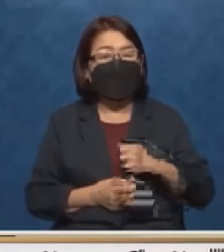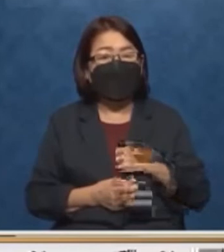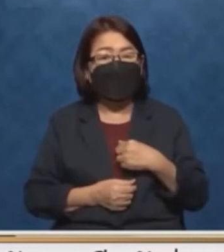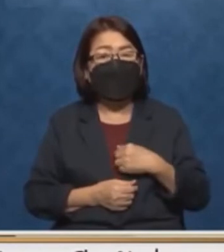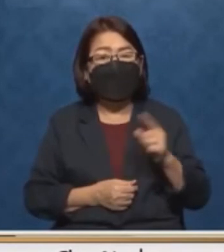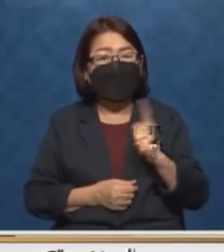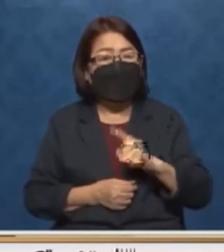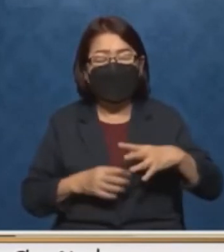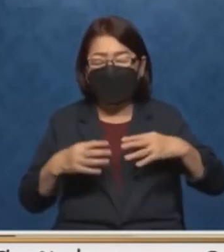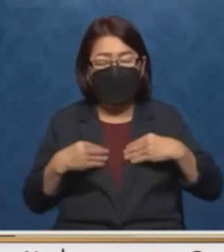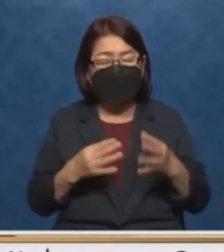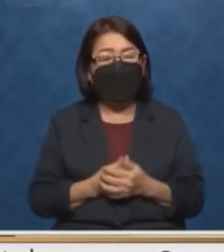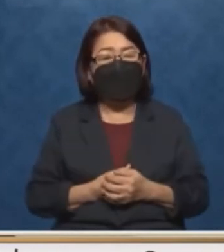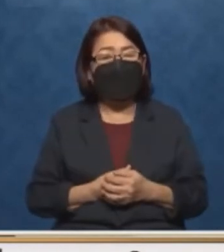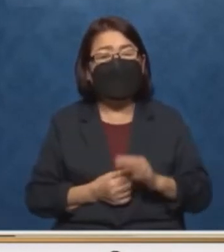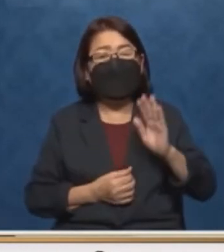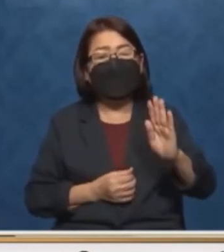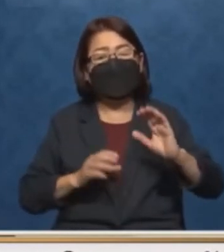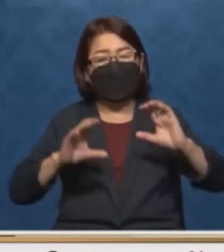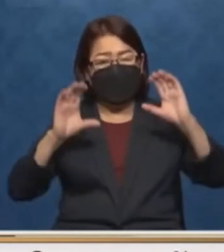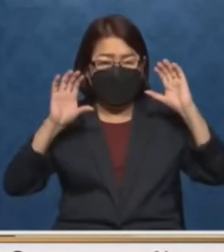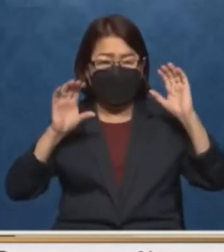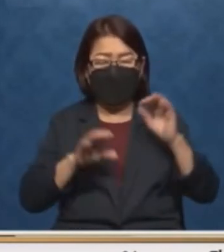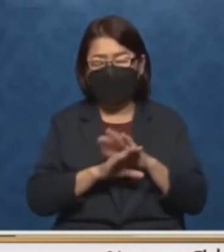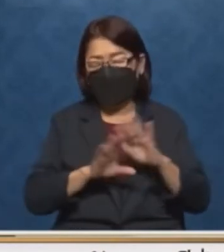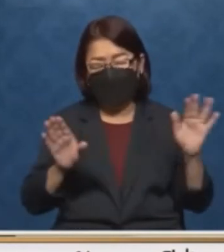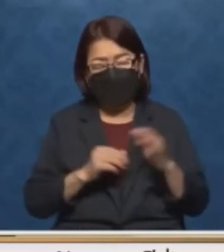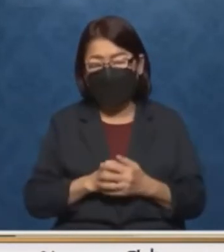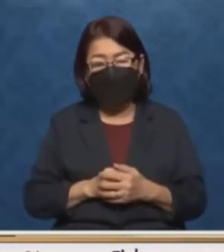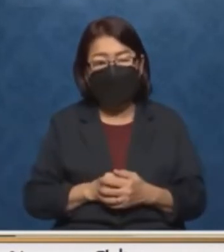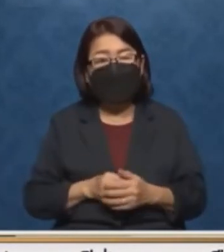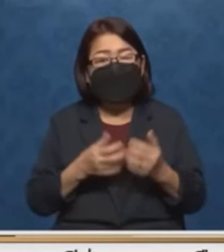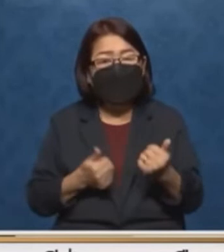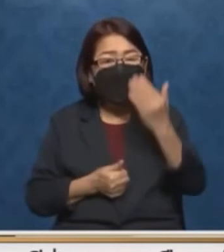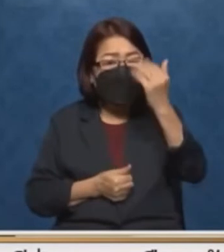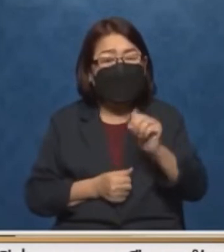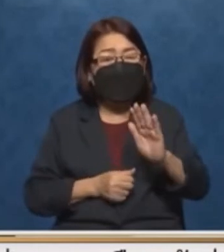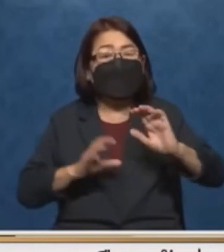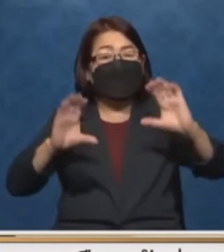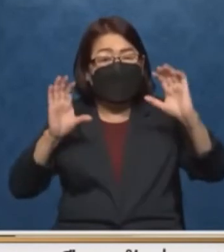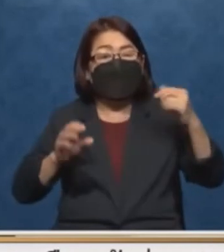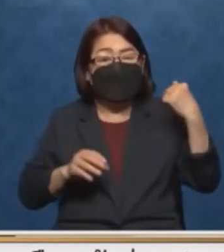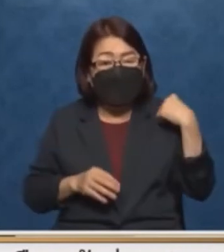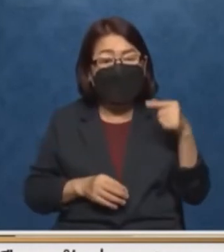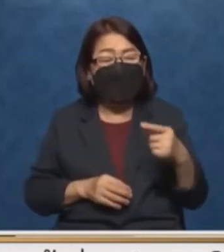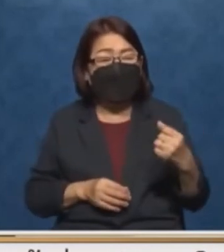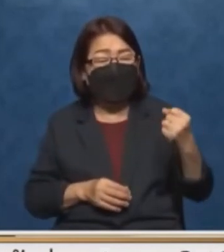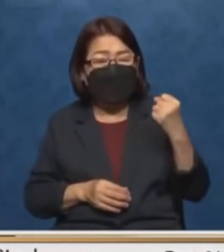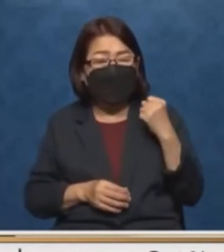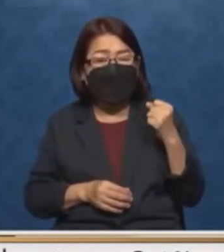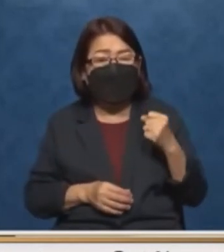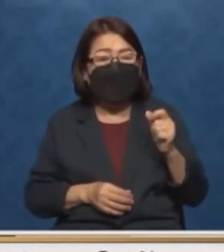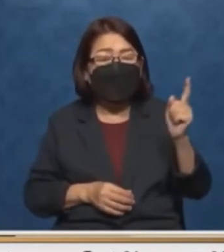สนับสนุนร่างของคณะรัฐมนตรีครับที่ดึงเอาอำนาจการแต่งตั้งโยกย้ายไปอยู่ที่